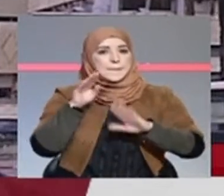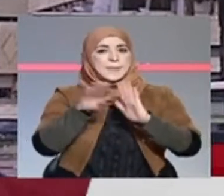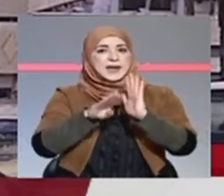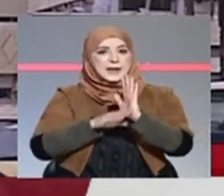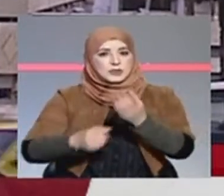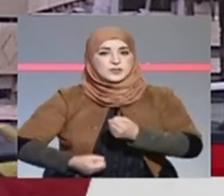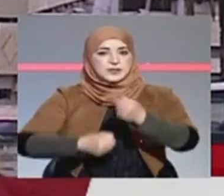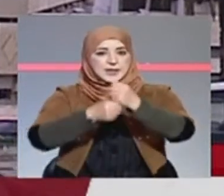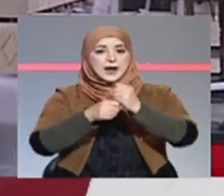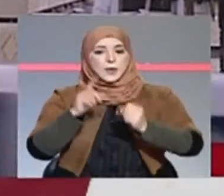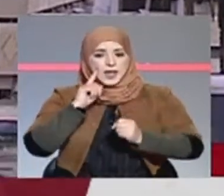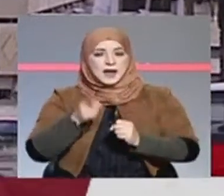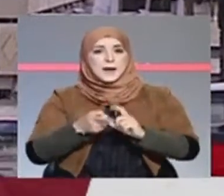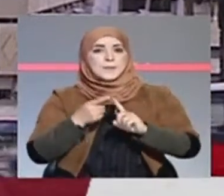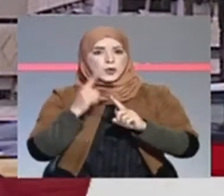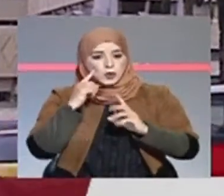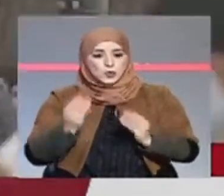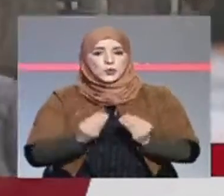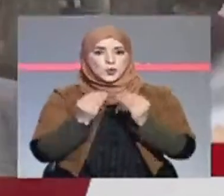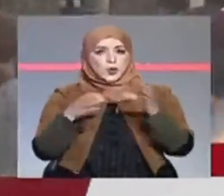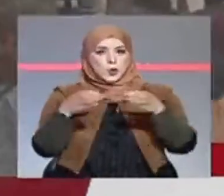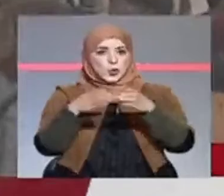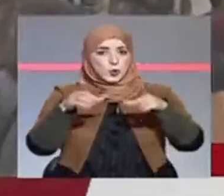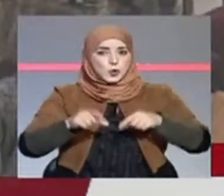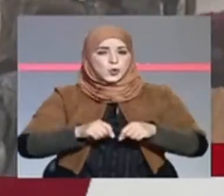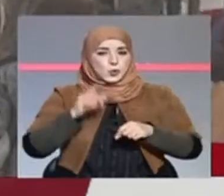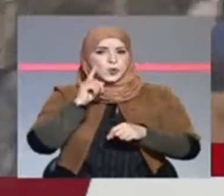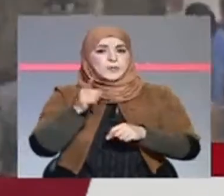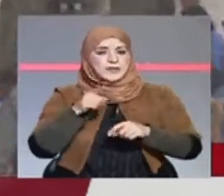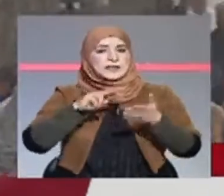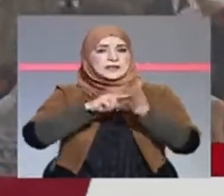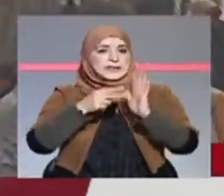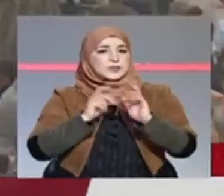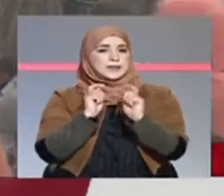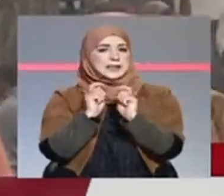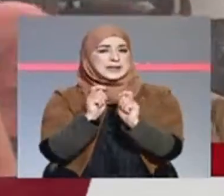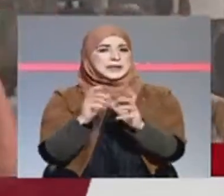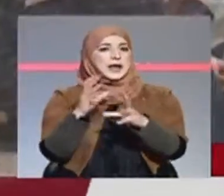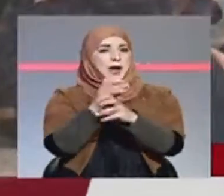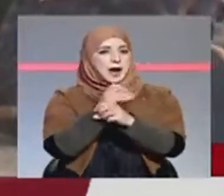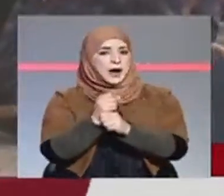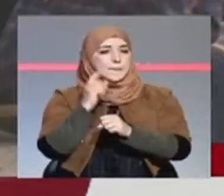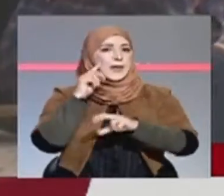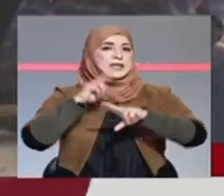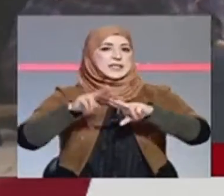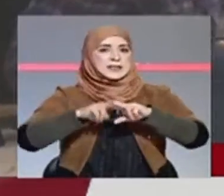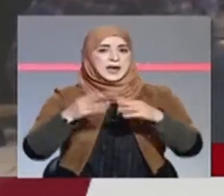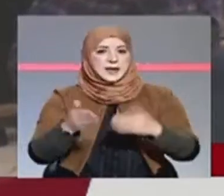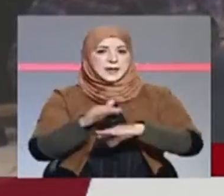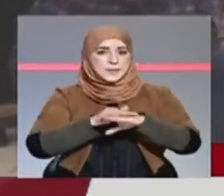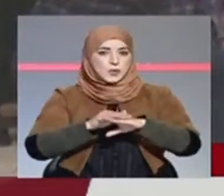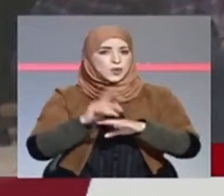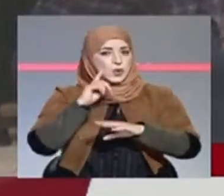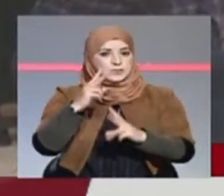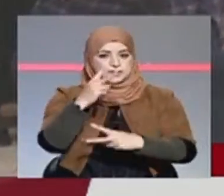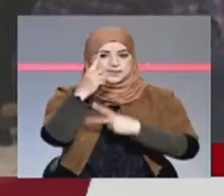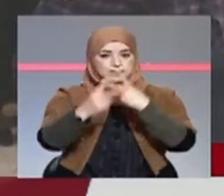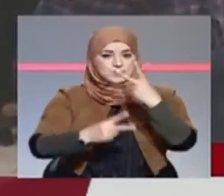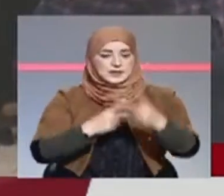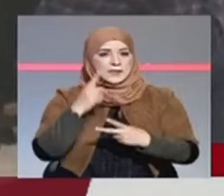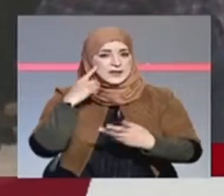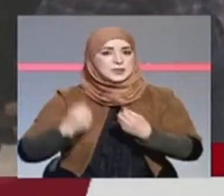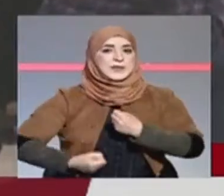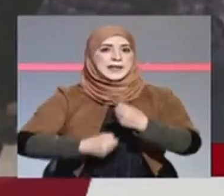الصندوق و تطرحها الحكومه بقوه في سياق سياسه مهمه لاصلاح هذه المنظومه يتحول من خلالها الدعم